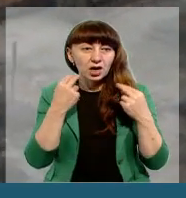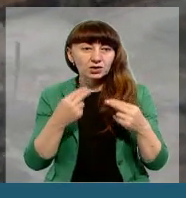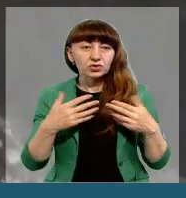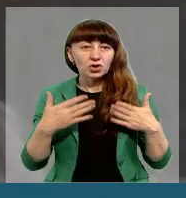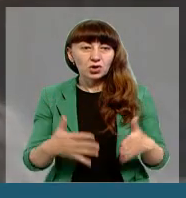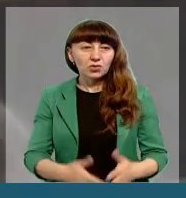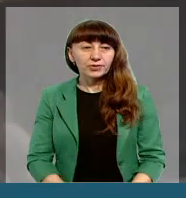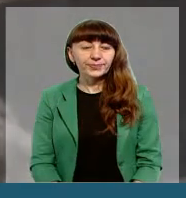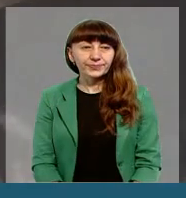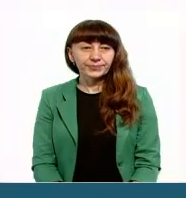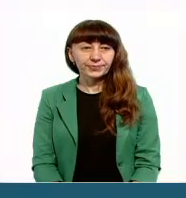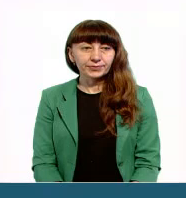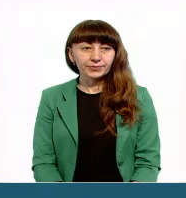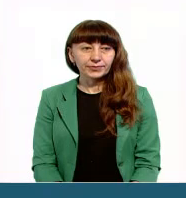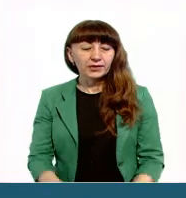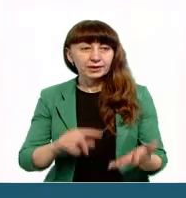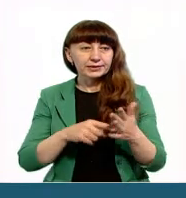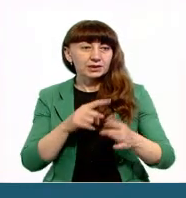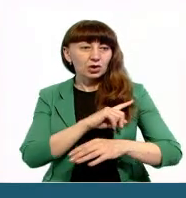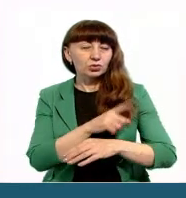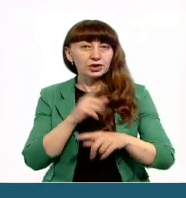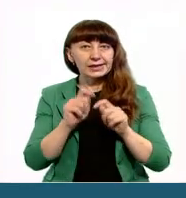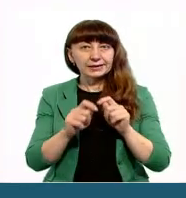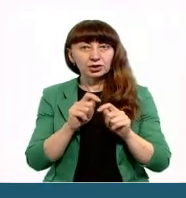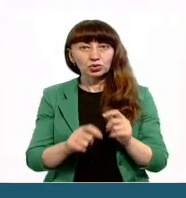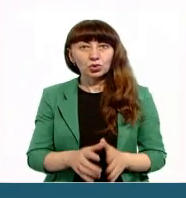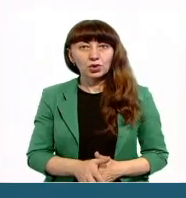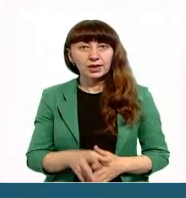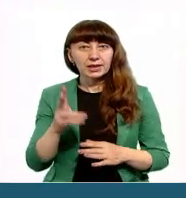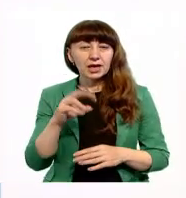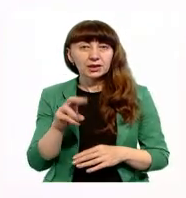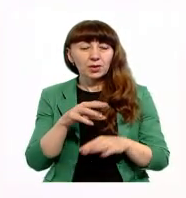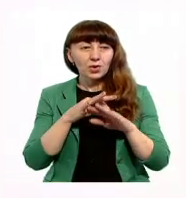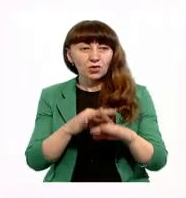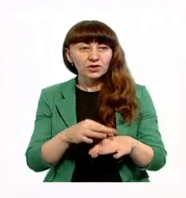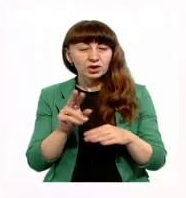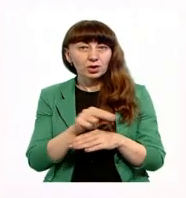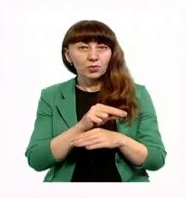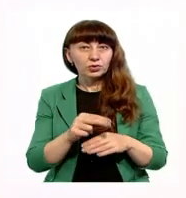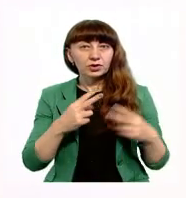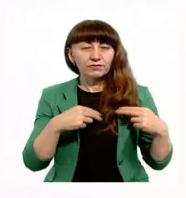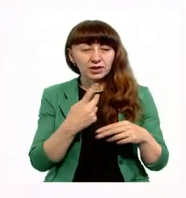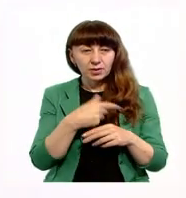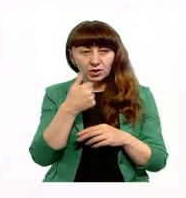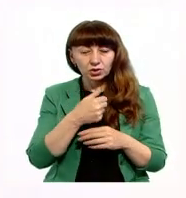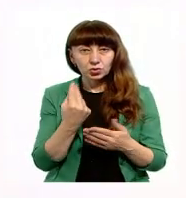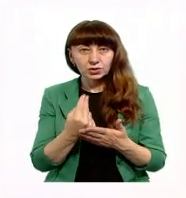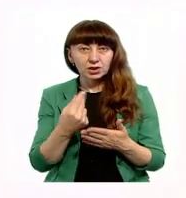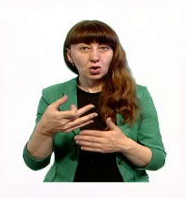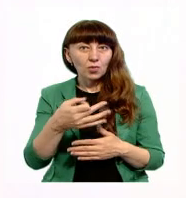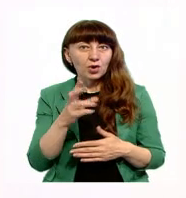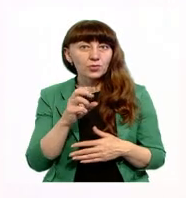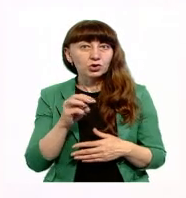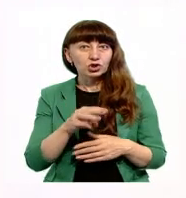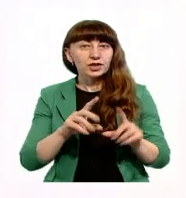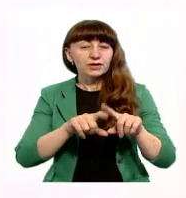качеству выполняемых работ. С целью усиления контроля над проведением строительно-монтажных работ в текущем году из средств областного